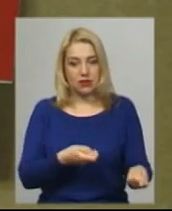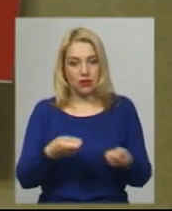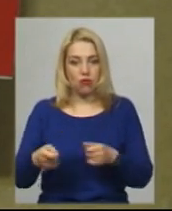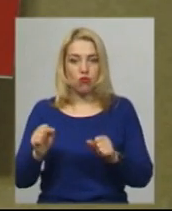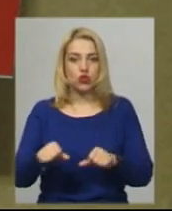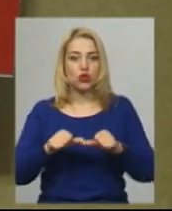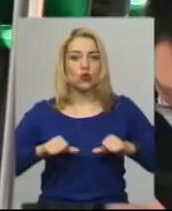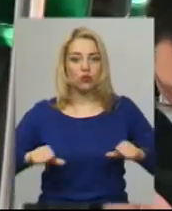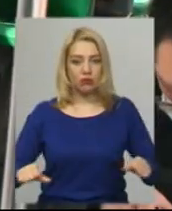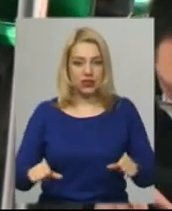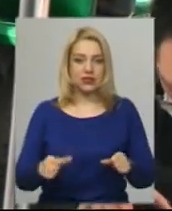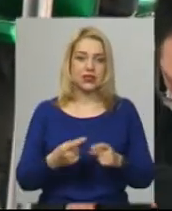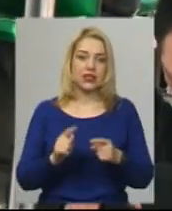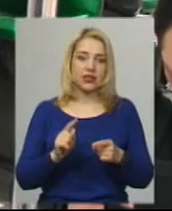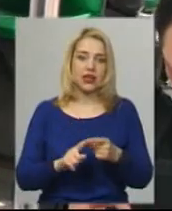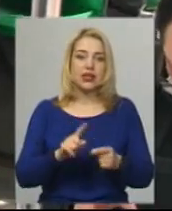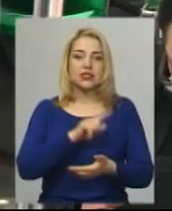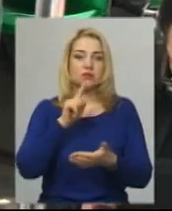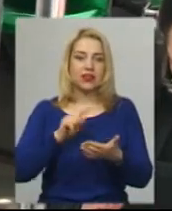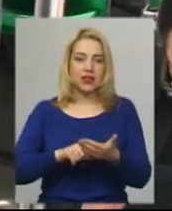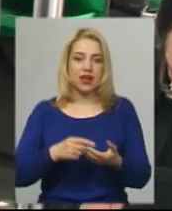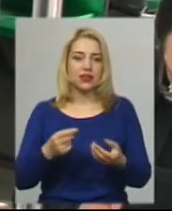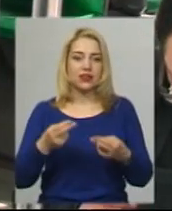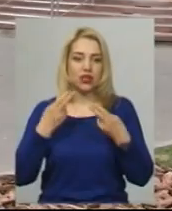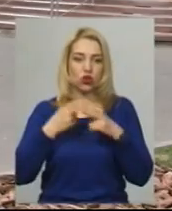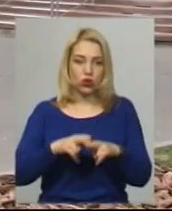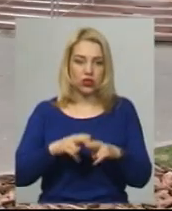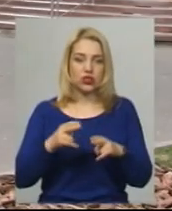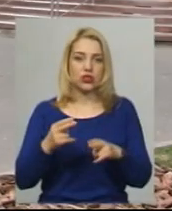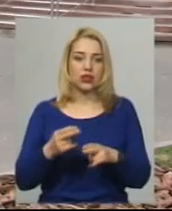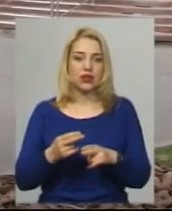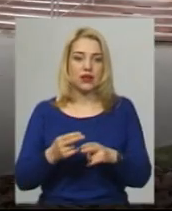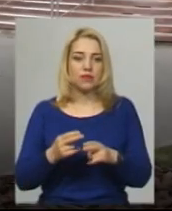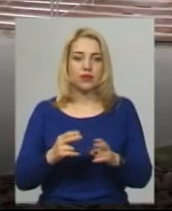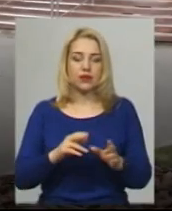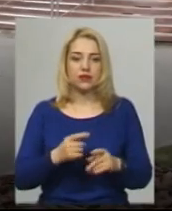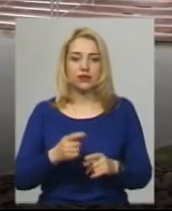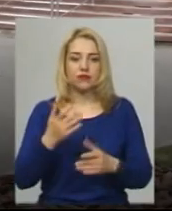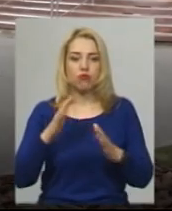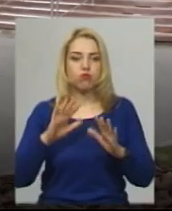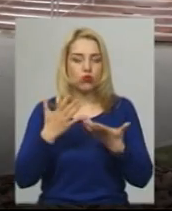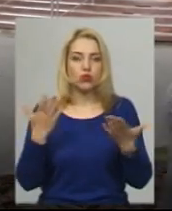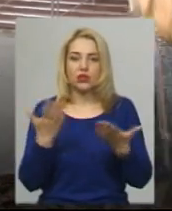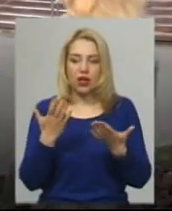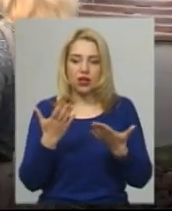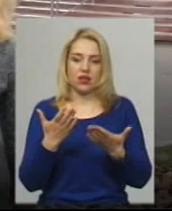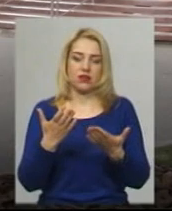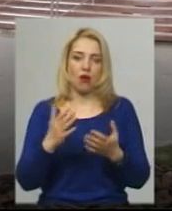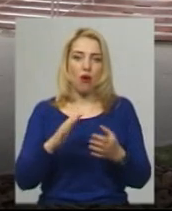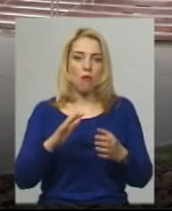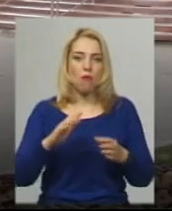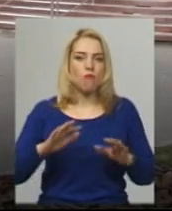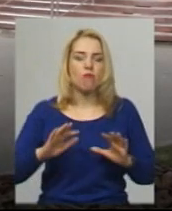питань техногенно-екологічної безпеки та надзвичайних ситуацій, додає Андрій Бондаренко. В будь-який момент комісія ДБНС може